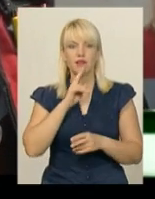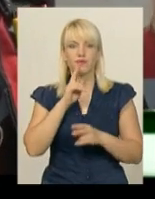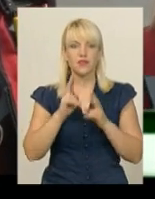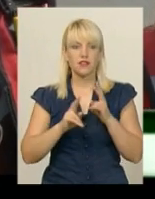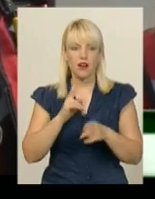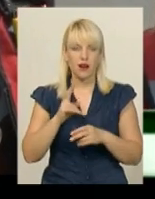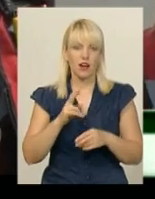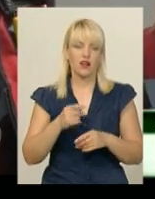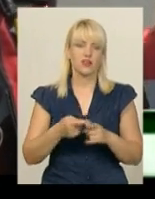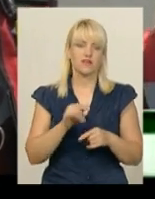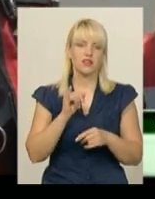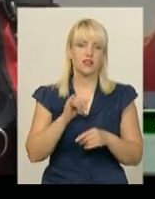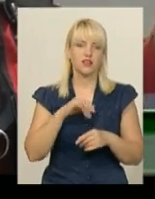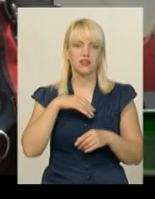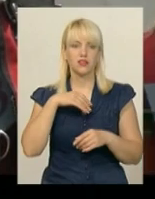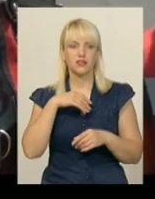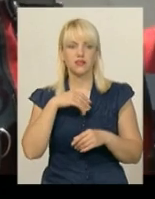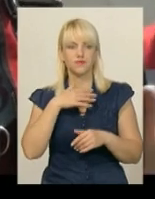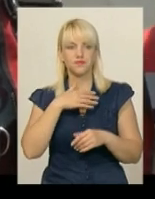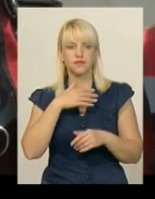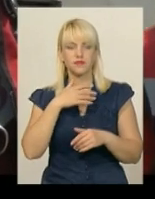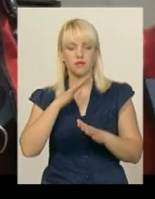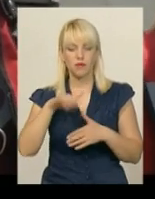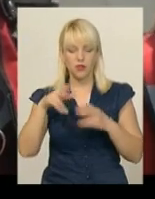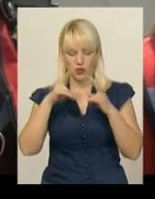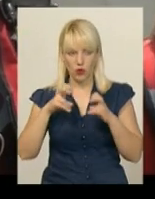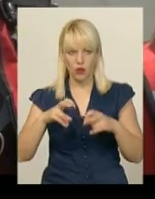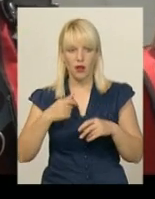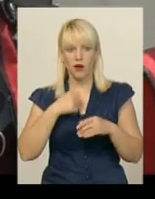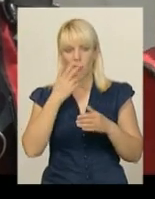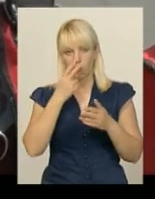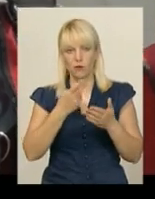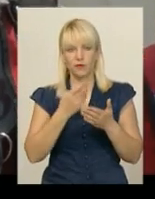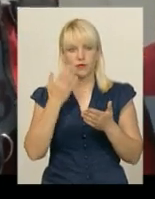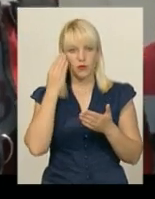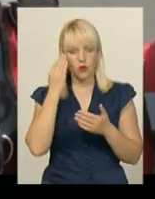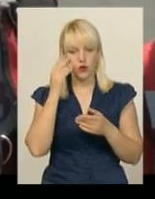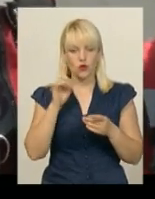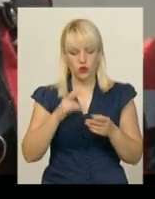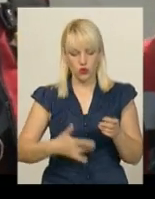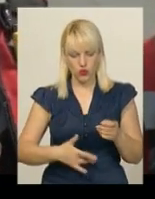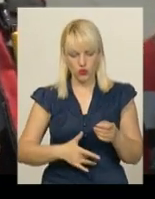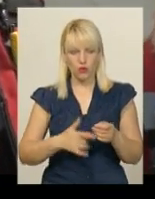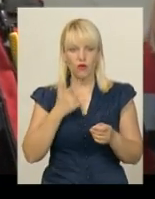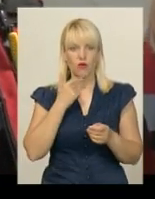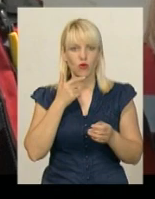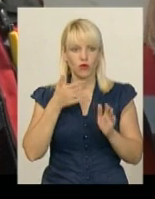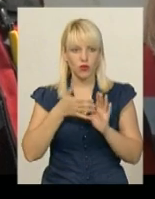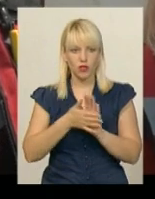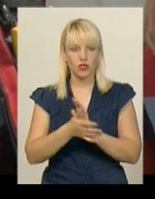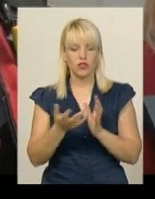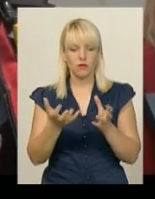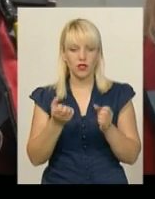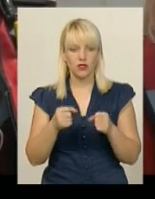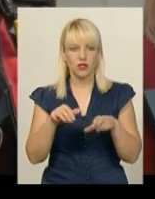стогнав. Після певного огляду ми підозрювали шинково-кишкову кровотечу. В результаті прийняли